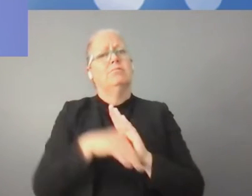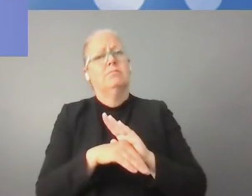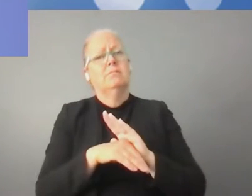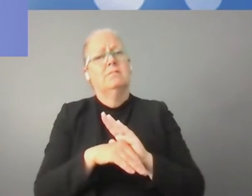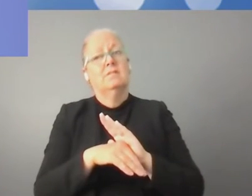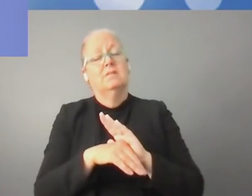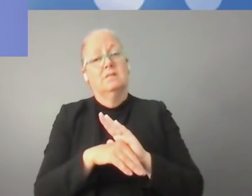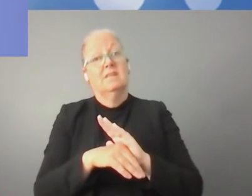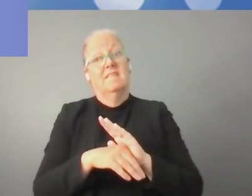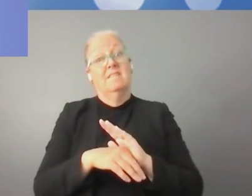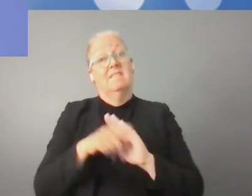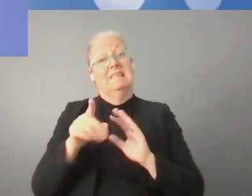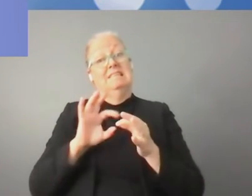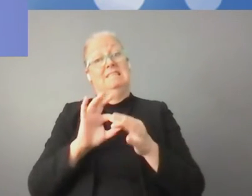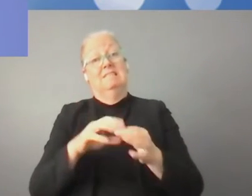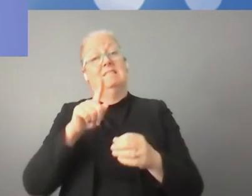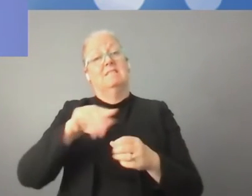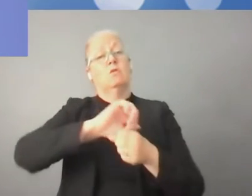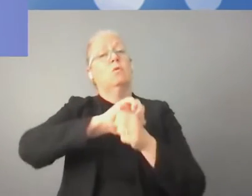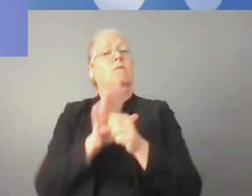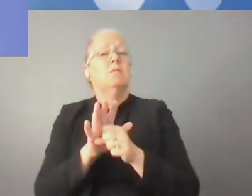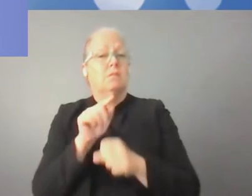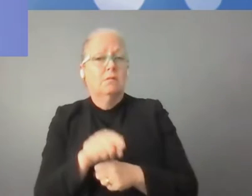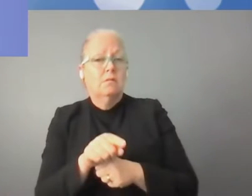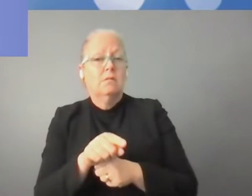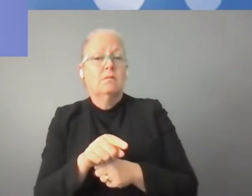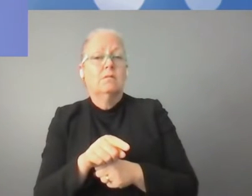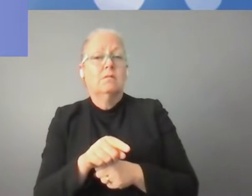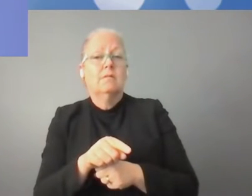Конечно, пандемия имела